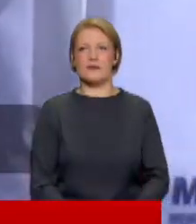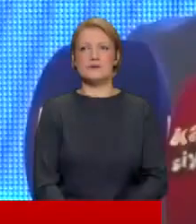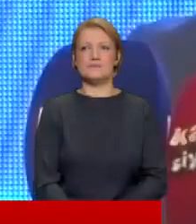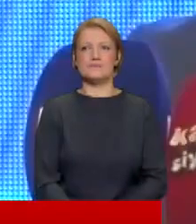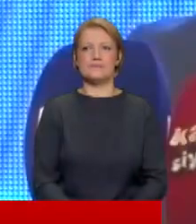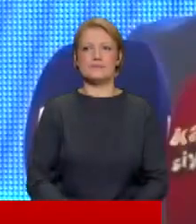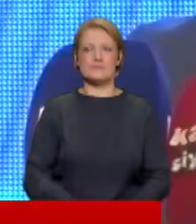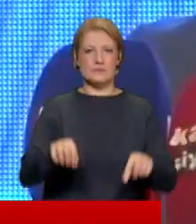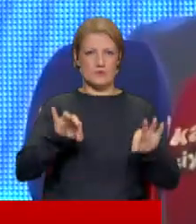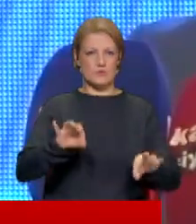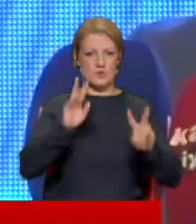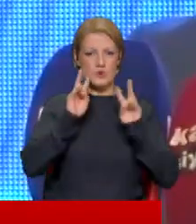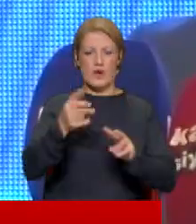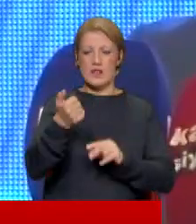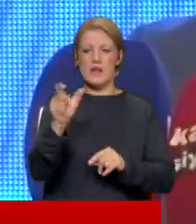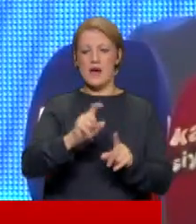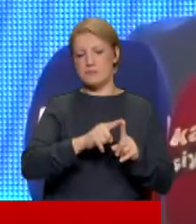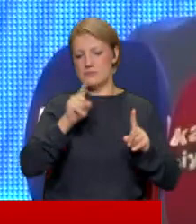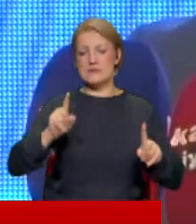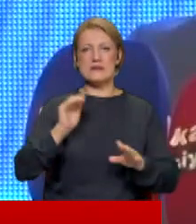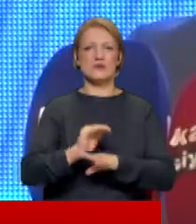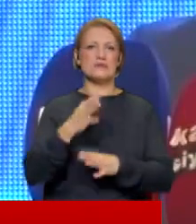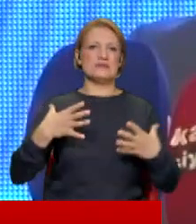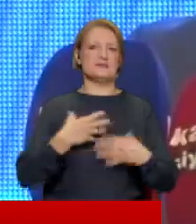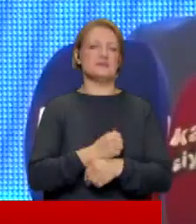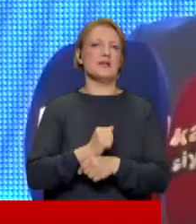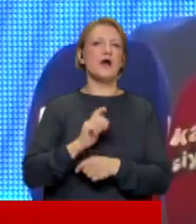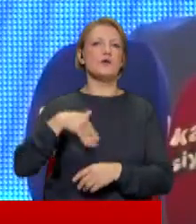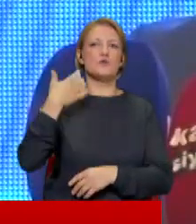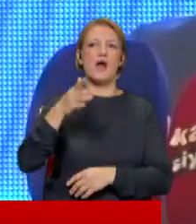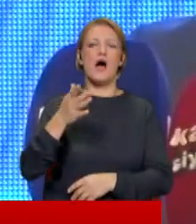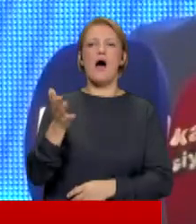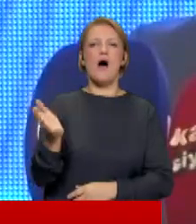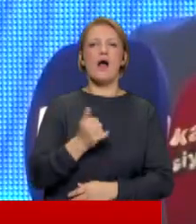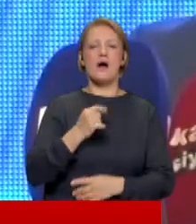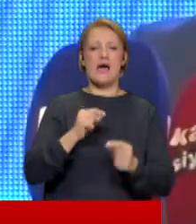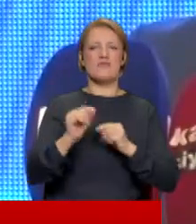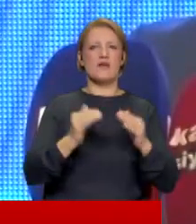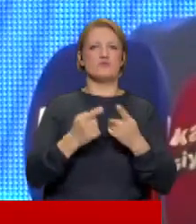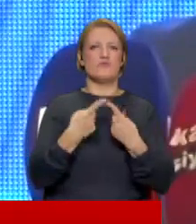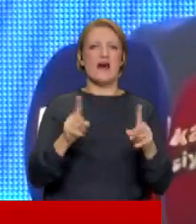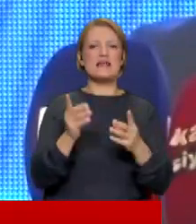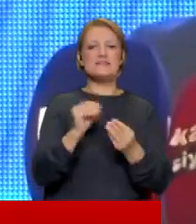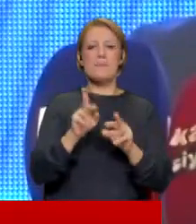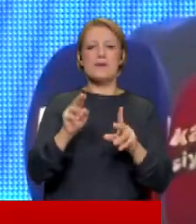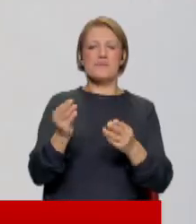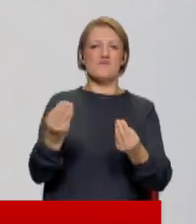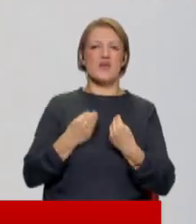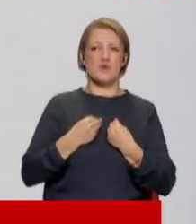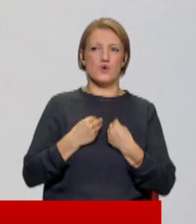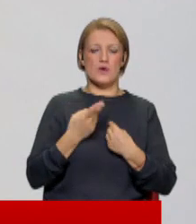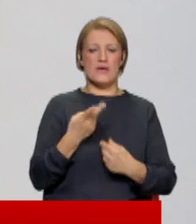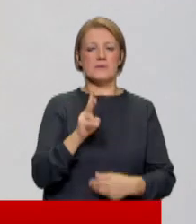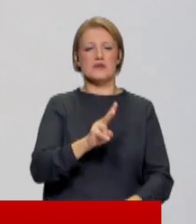bugün görüyoruz ki 6 ay boyunca yaşayacağımız sıkıntılar sonrası alacağımız enflasyon farkı zam gibi sunuluyor